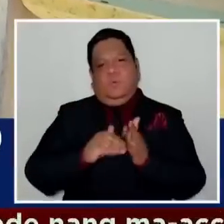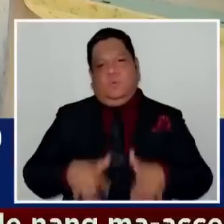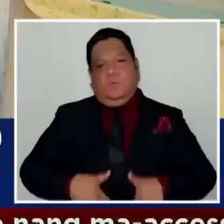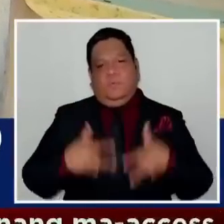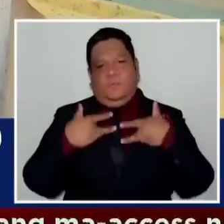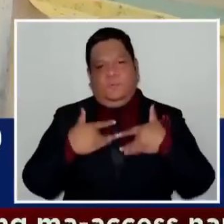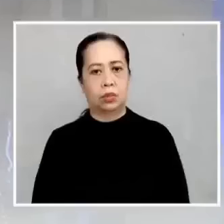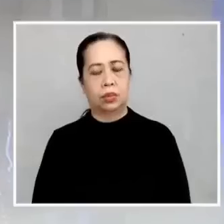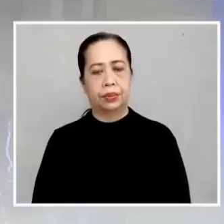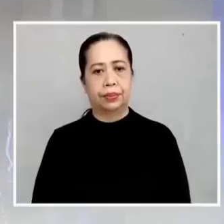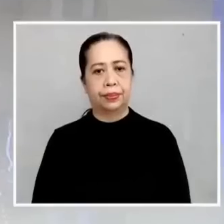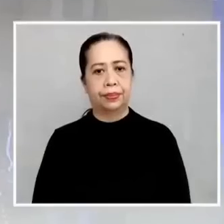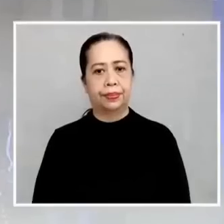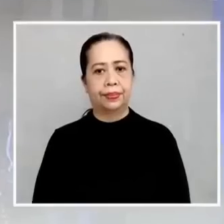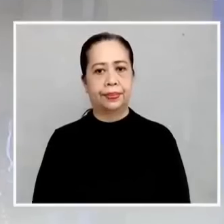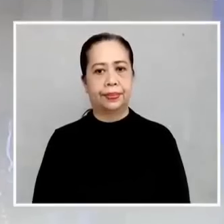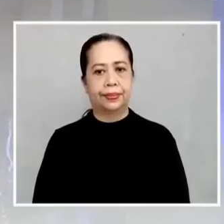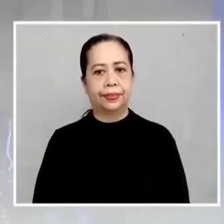pangarap.